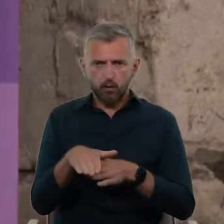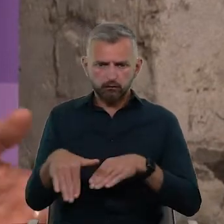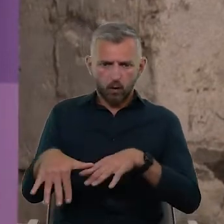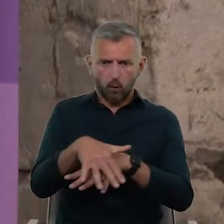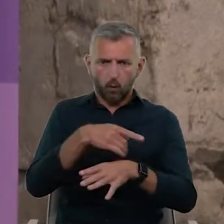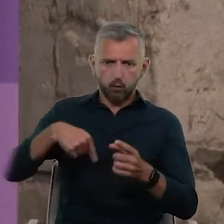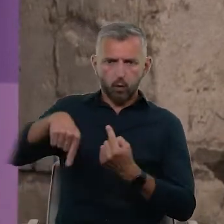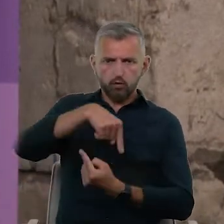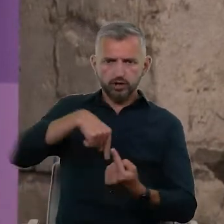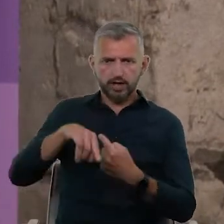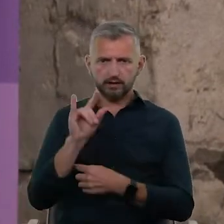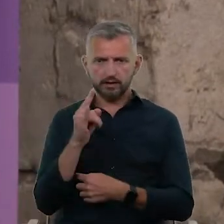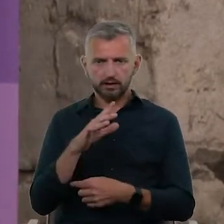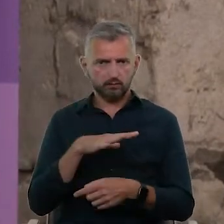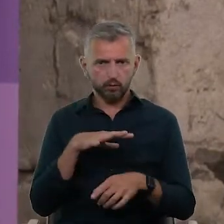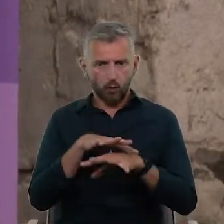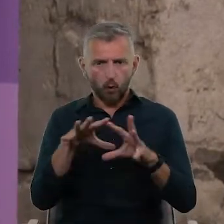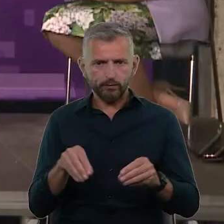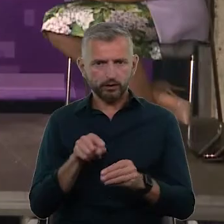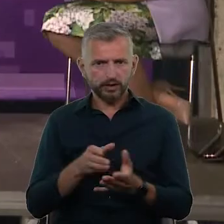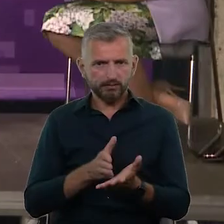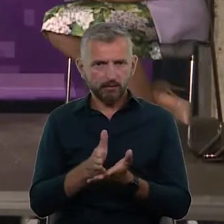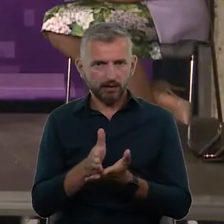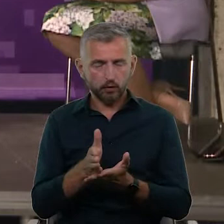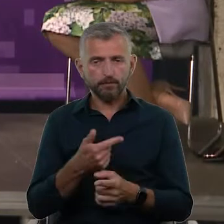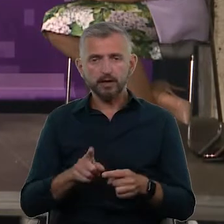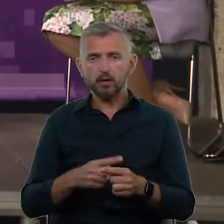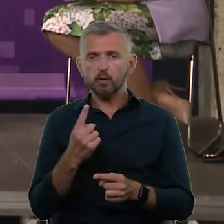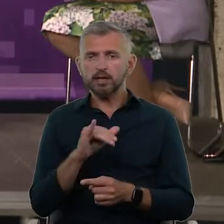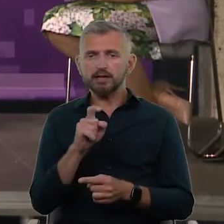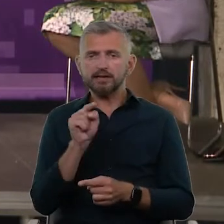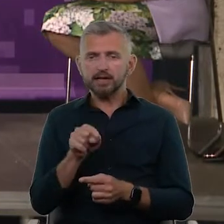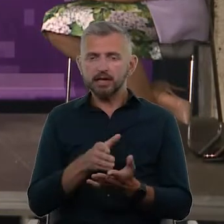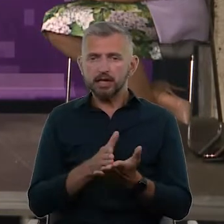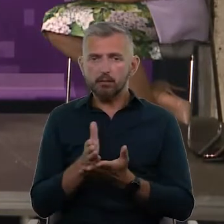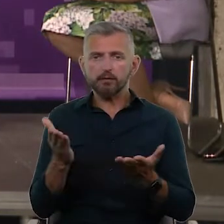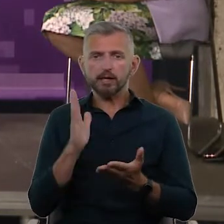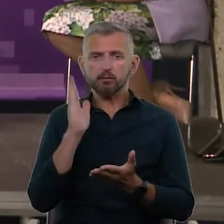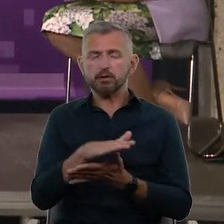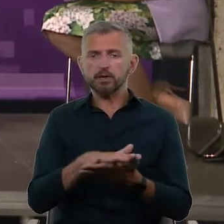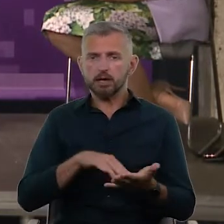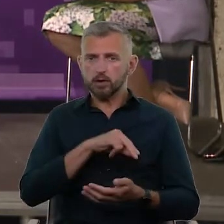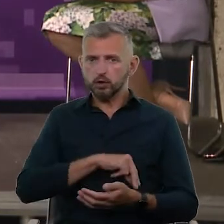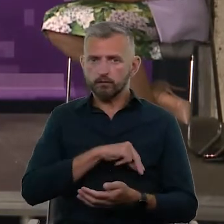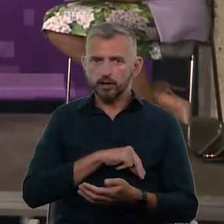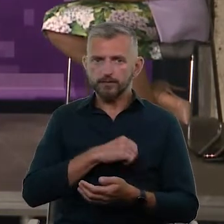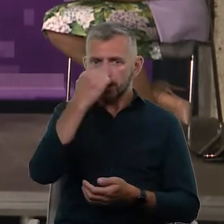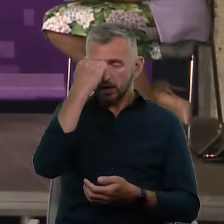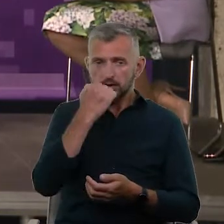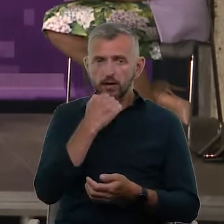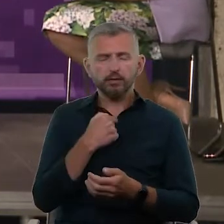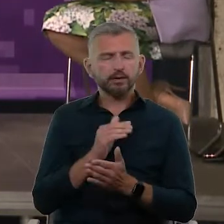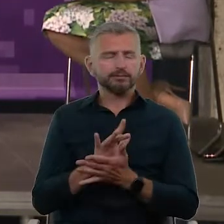було охоплено цим напрямком. І це один з тих напрямків, в яких ми будемо далі працювати. Дякую. Я